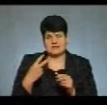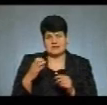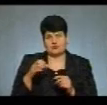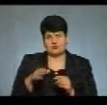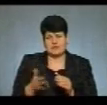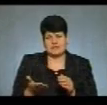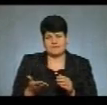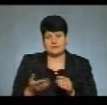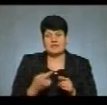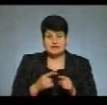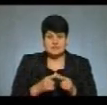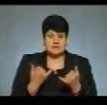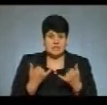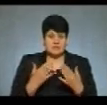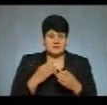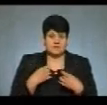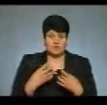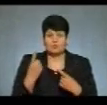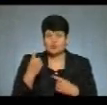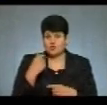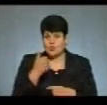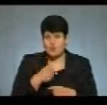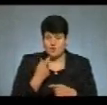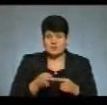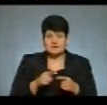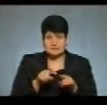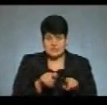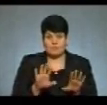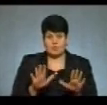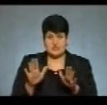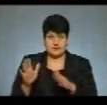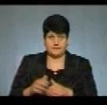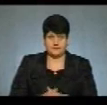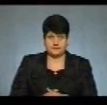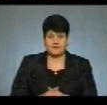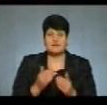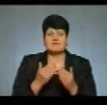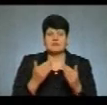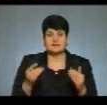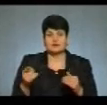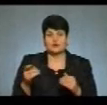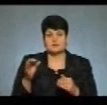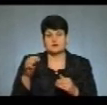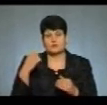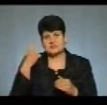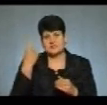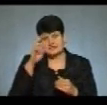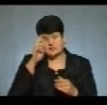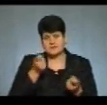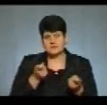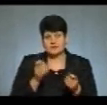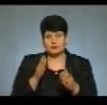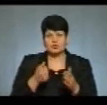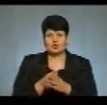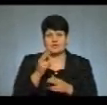століття. І зараз ми святкуємо 100 років цих подій. Виставка в Тернопільській державній обласній адміністрації діятиме до